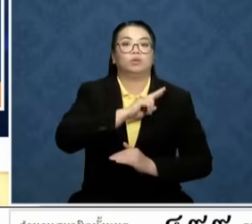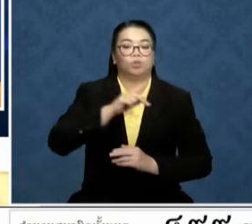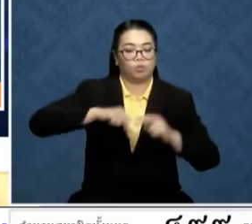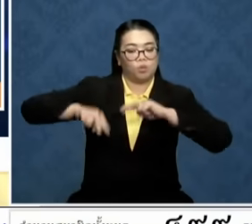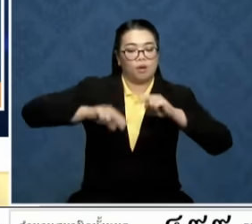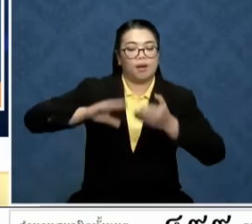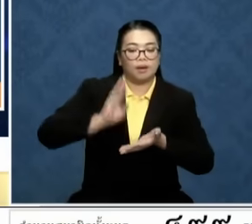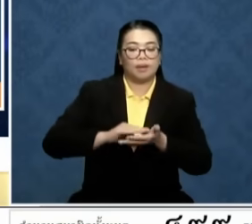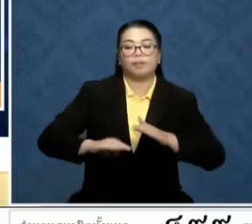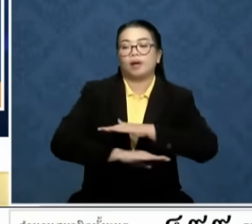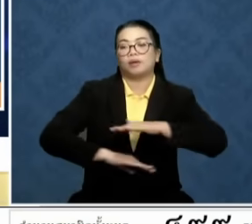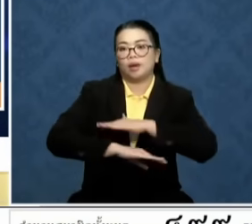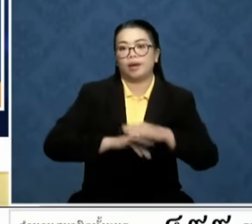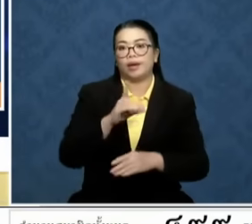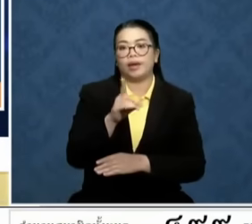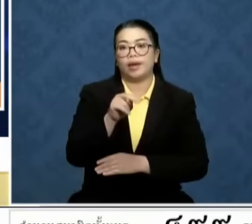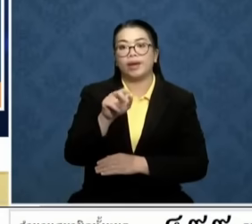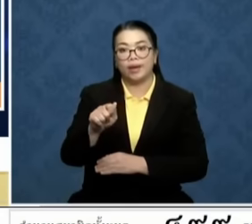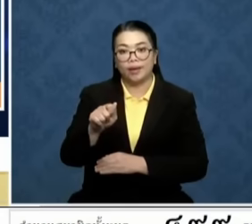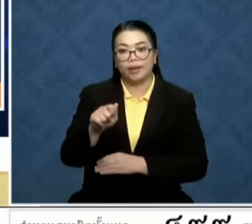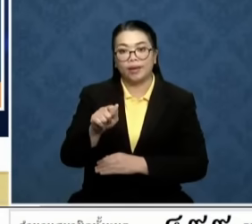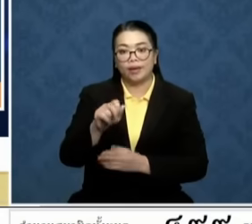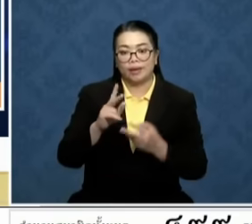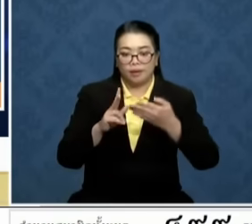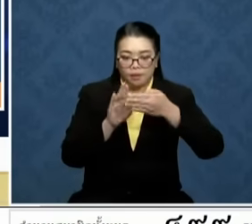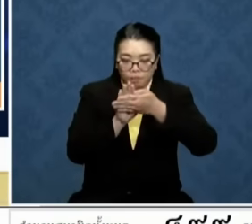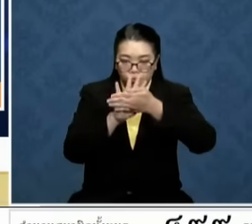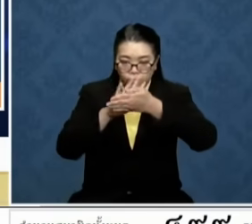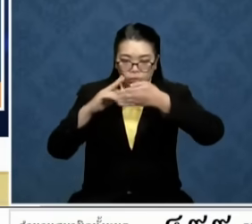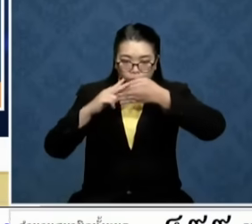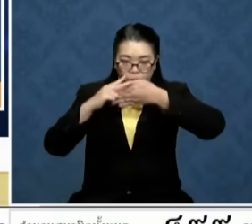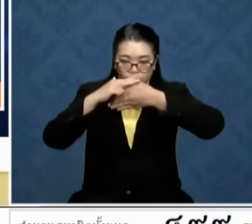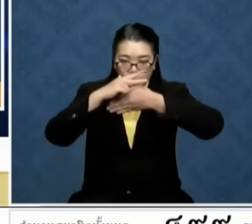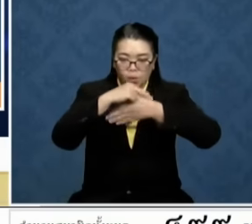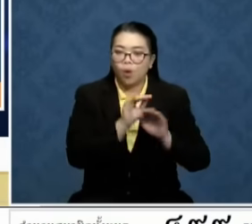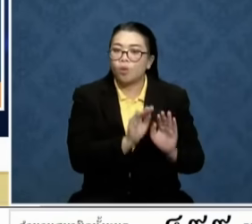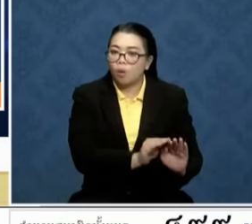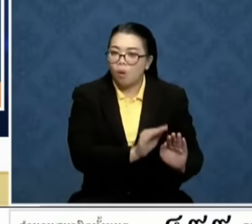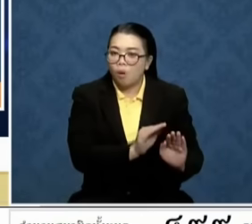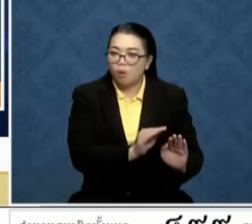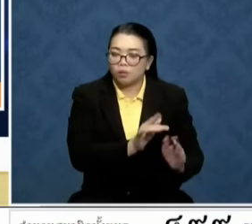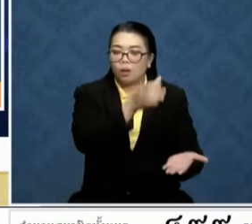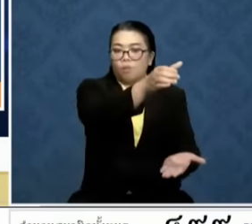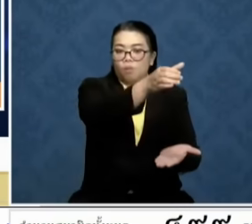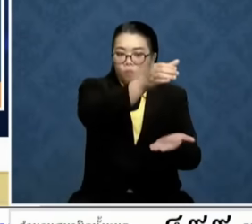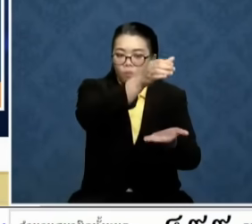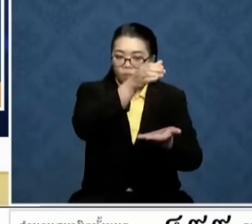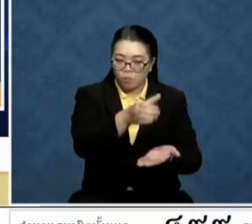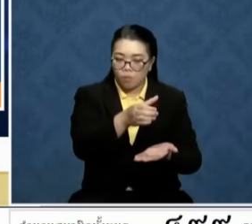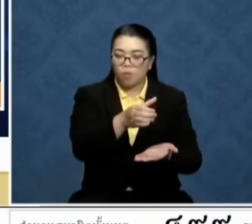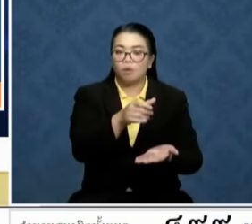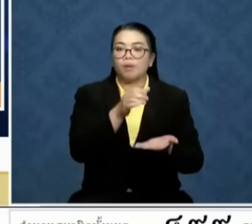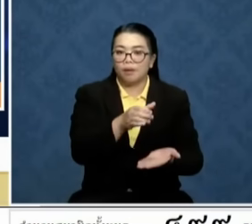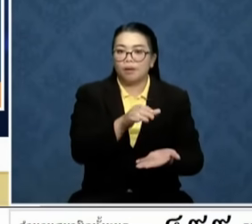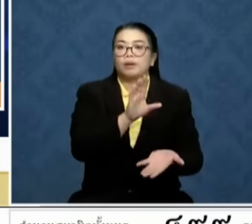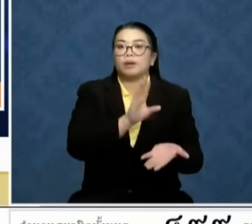ibcบอกให้บริษัทเอกชนน่ะเก็บครีบแล้วก็ดองใส่น้ำยาเก็บแล้วก็ส่งมาที่กลุ่มความหลากหลาย